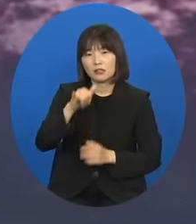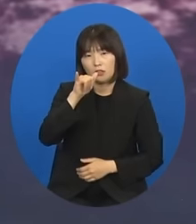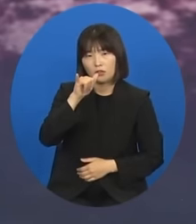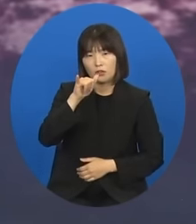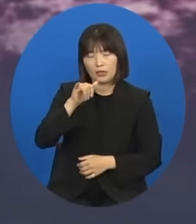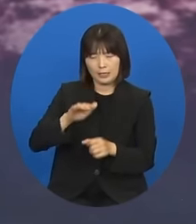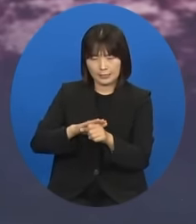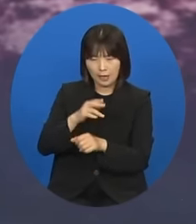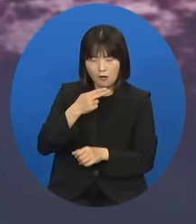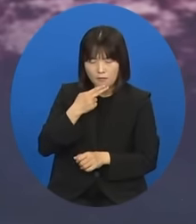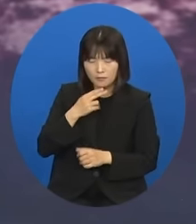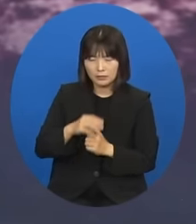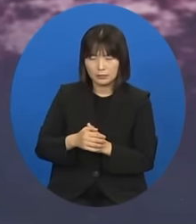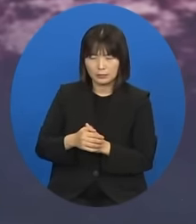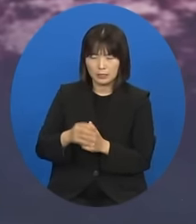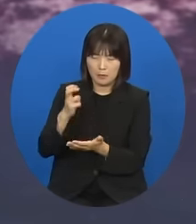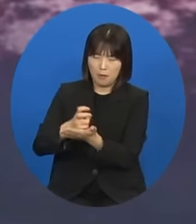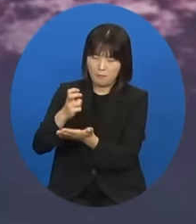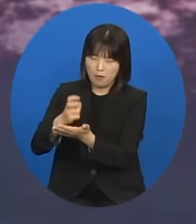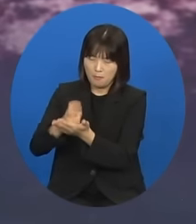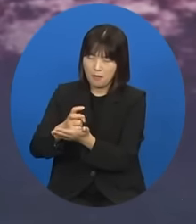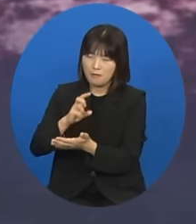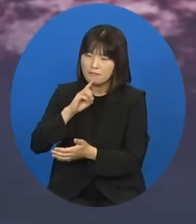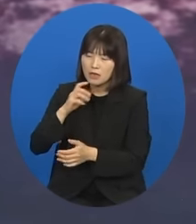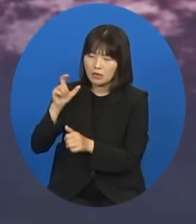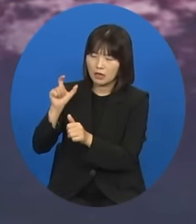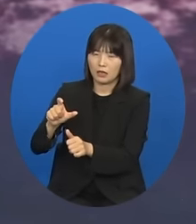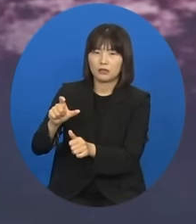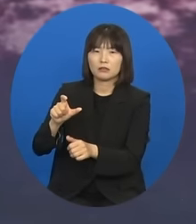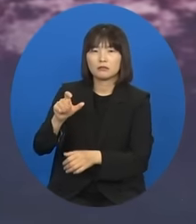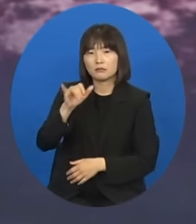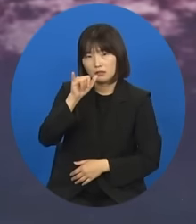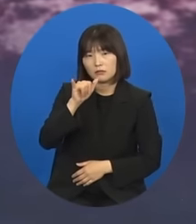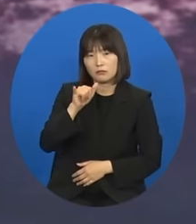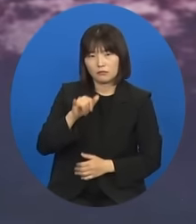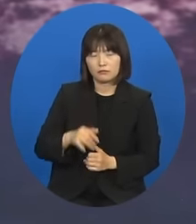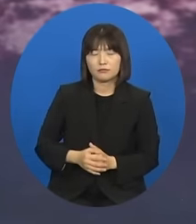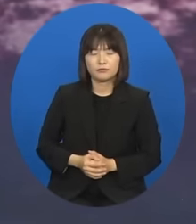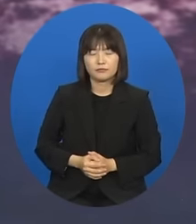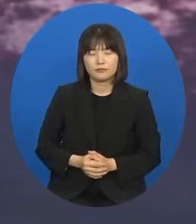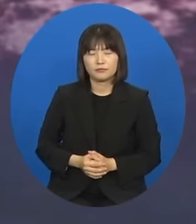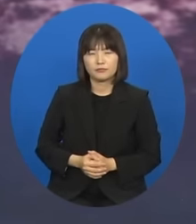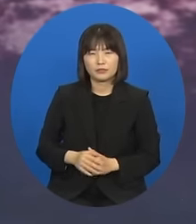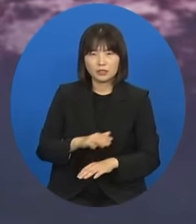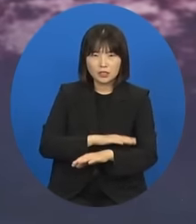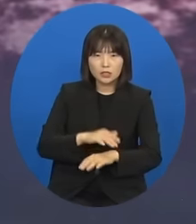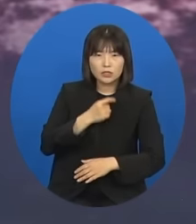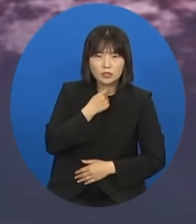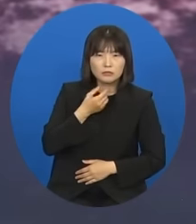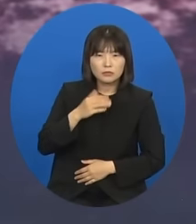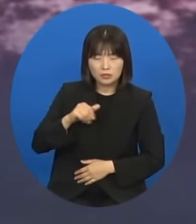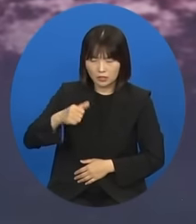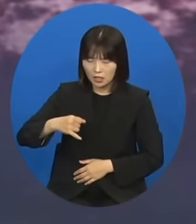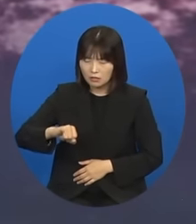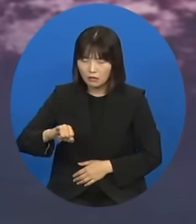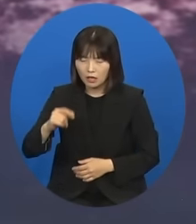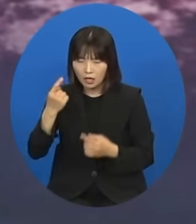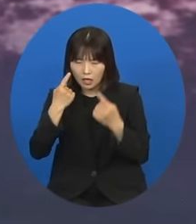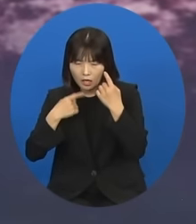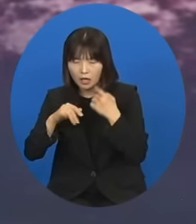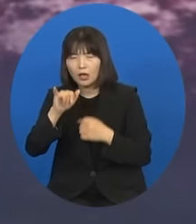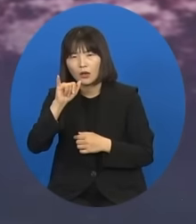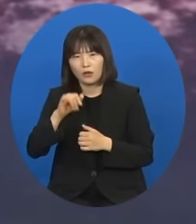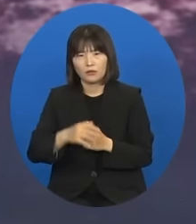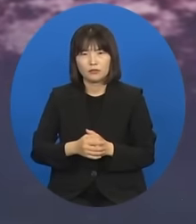없이 규만 남는 경우도 있어요 잘해 보려고 한 건데 애들은 아파해요 잘해 보려고 한